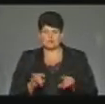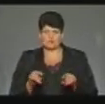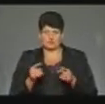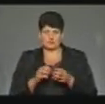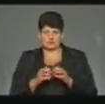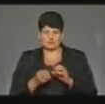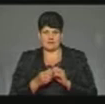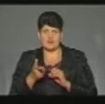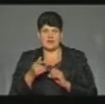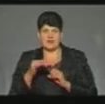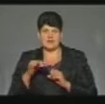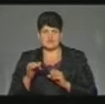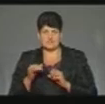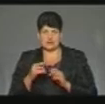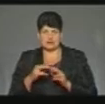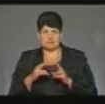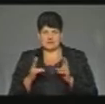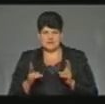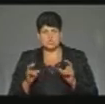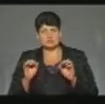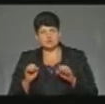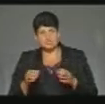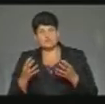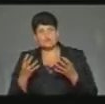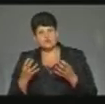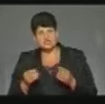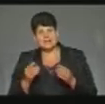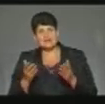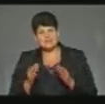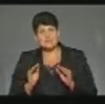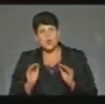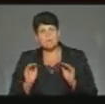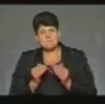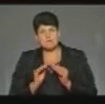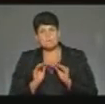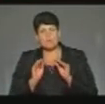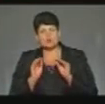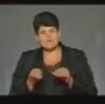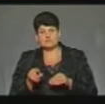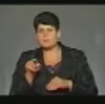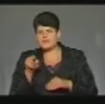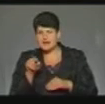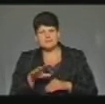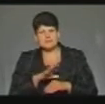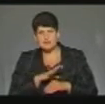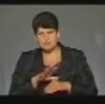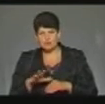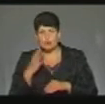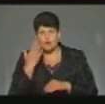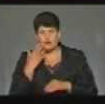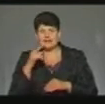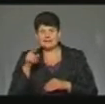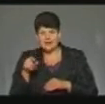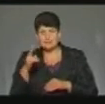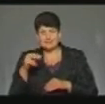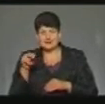саме на Гаївському мості. Чи можливо ще одні обмежувачі поставити, щоб саме там не було, тому що вже коли там ДТП,